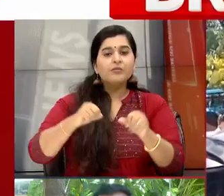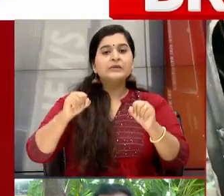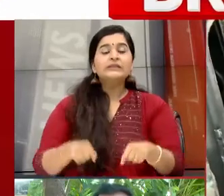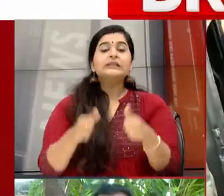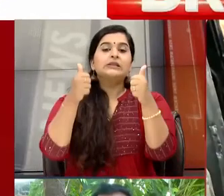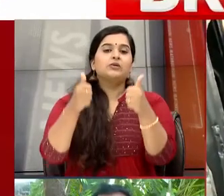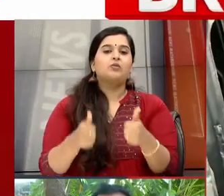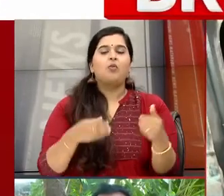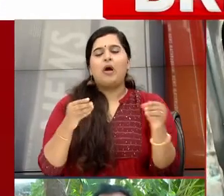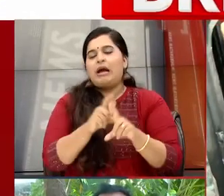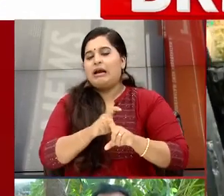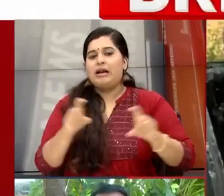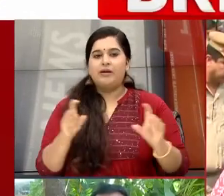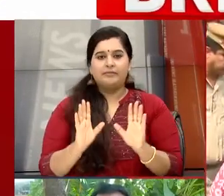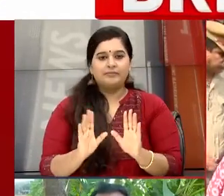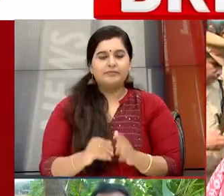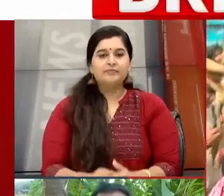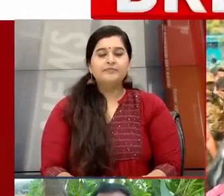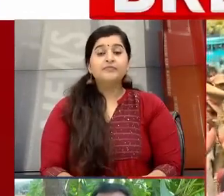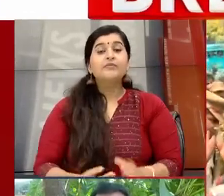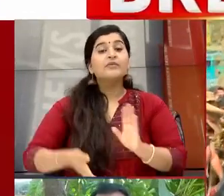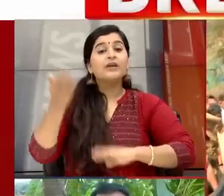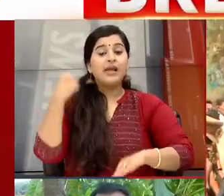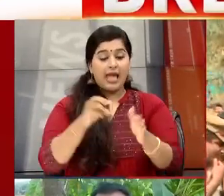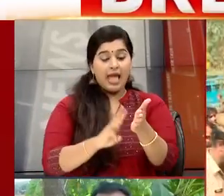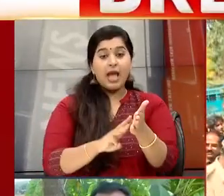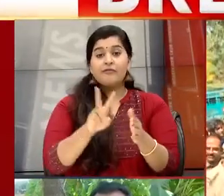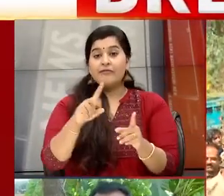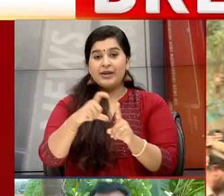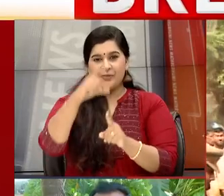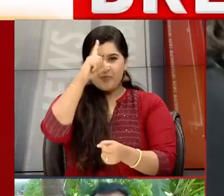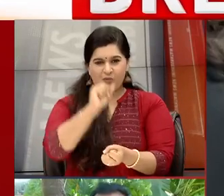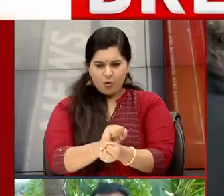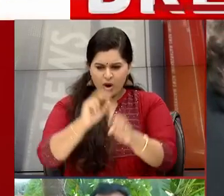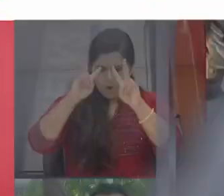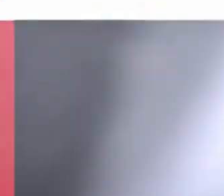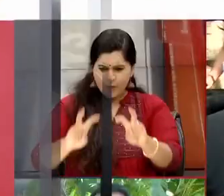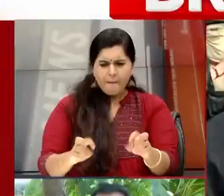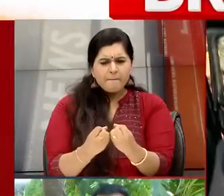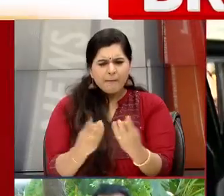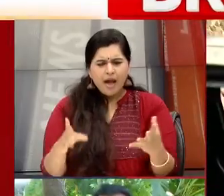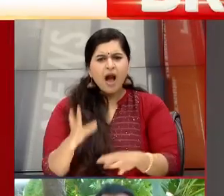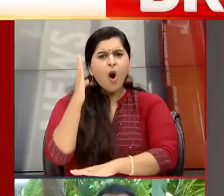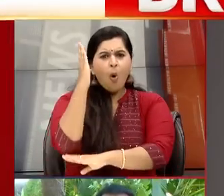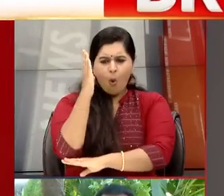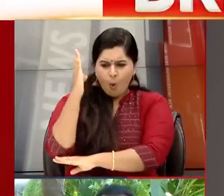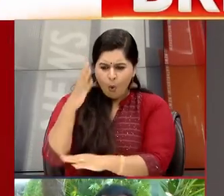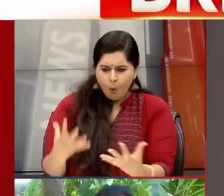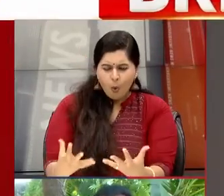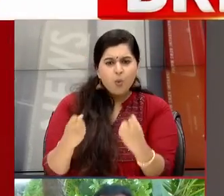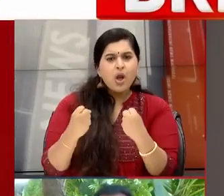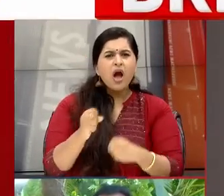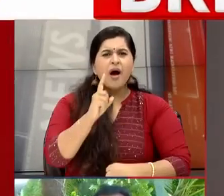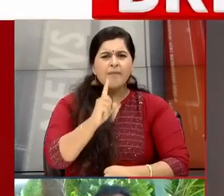ഈ ഫോറൻസിക് റിപ്പോർട്ടിൽ വ്യക്തമാക്കുന്നത്. നേരത്തെ മോട്ടോർ വാഹന വകുപ്പ് പരിശോധന നടത്തിയപ്പോഴും ഇത്തരം കുപ്പികൾ കണ്ടെത്തിയിരുന്നു. പക്ഷേ അത്